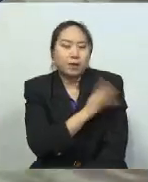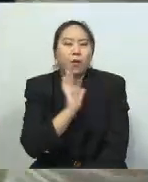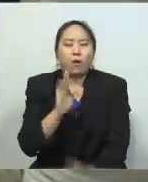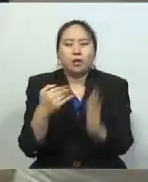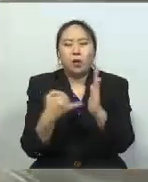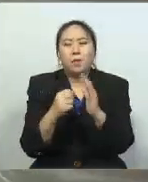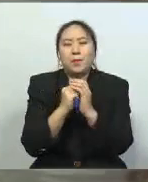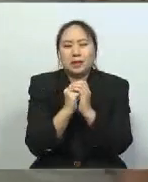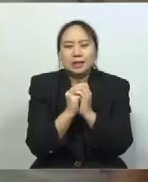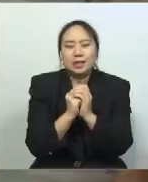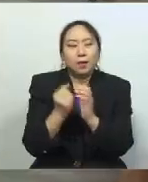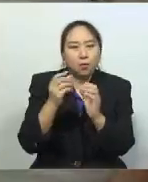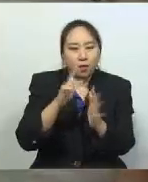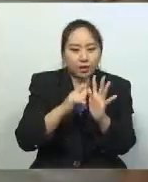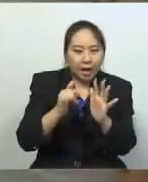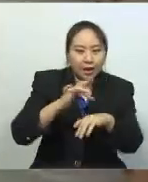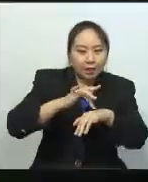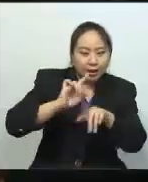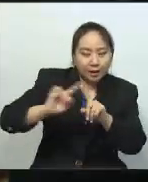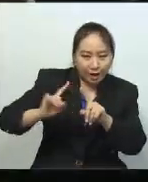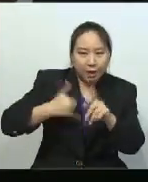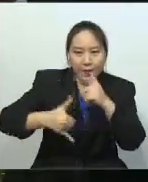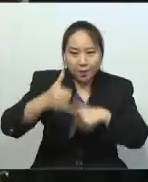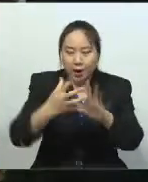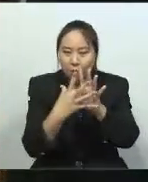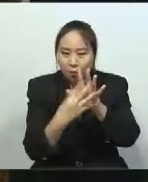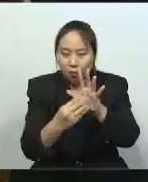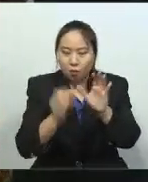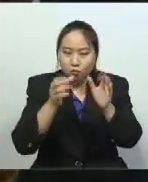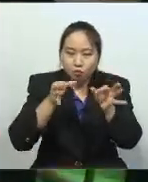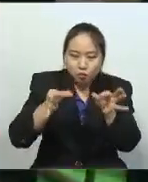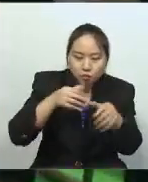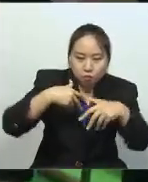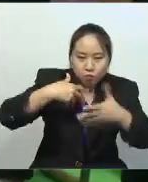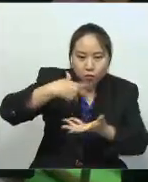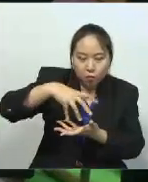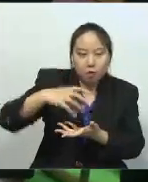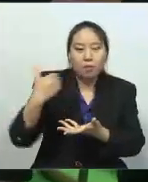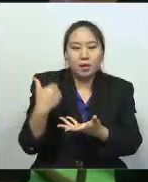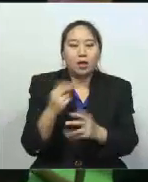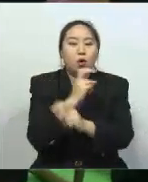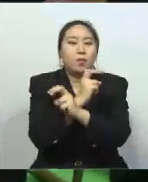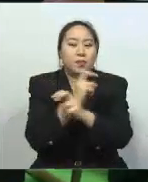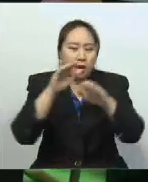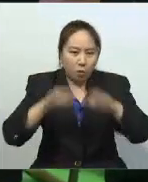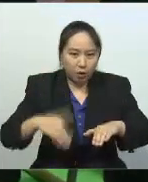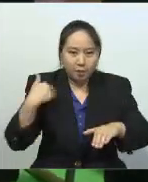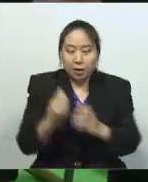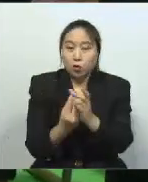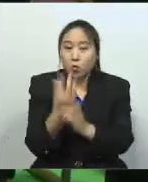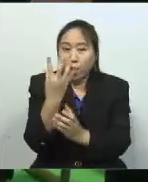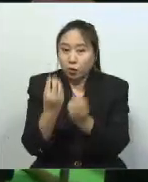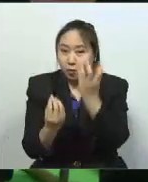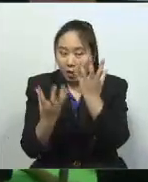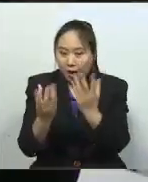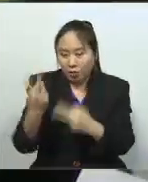รีไปให้ความรู้เรื่องสมุนไพรเอามาดูแลไตค่ะสมุนไพรลดมลภาวะเป็นพิษและแจกต้นสมุนไพรดู